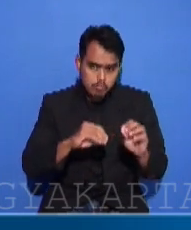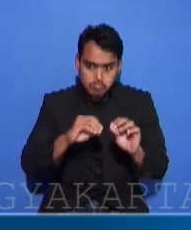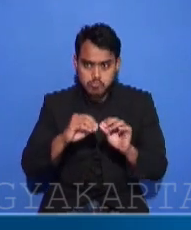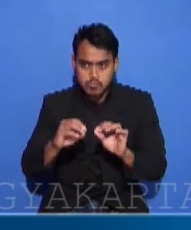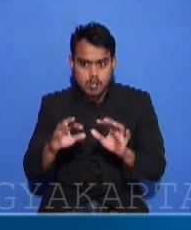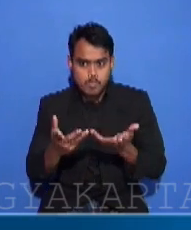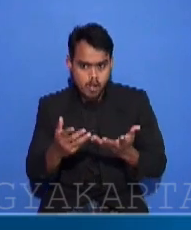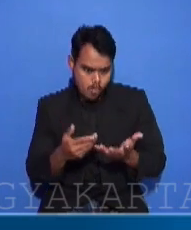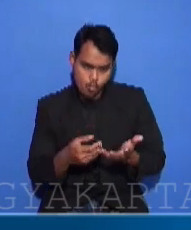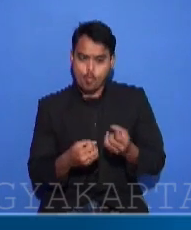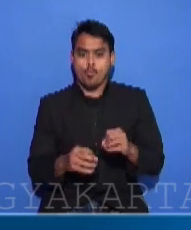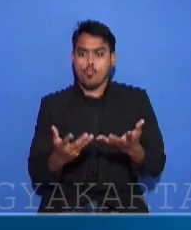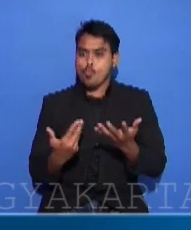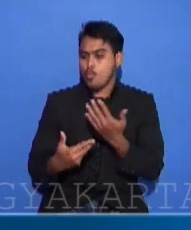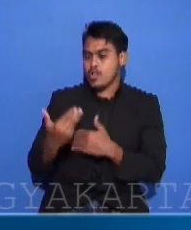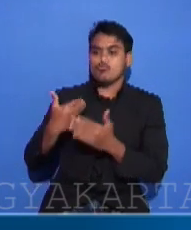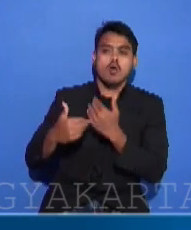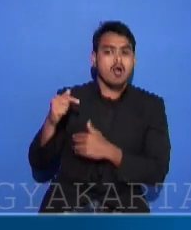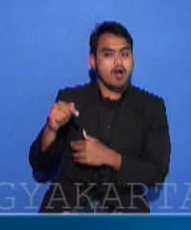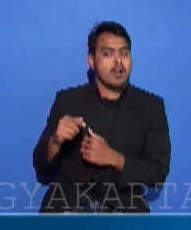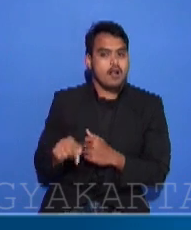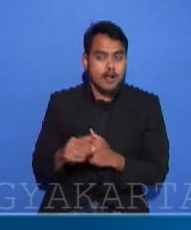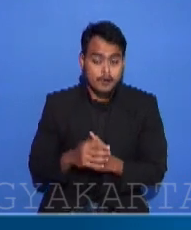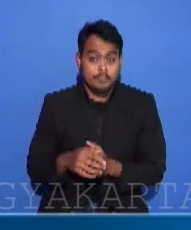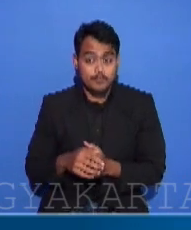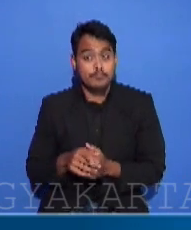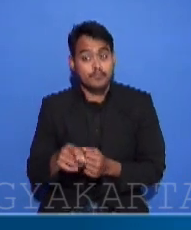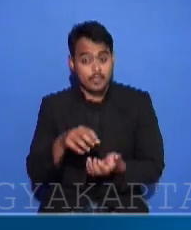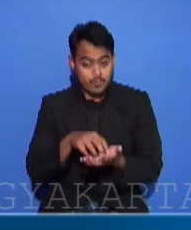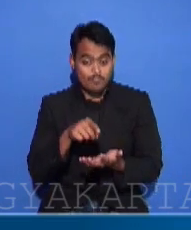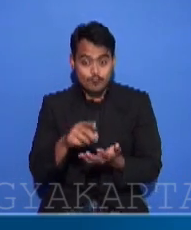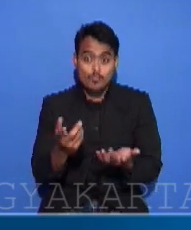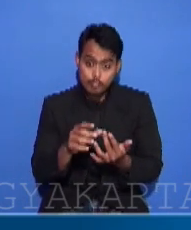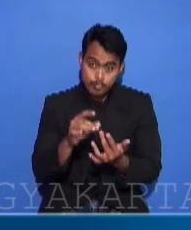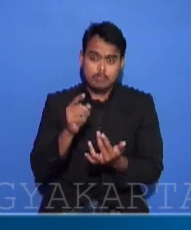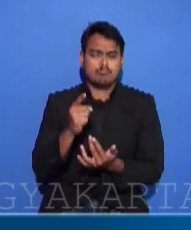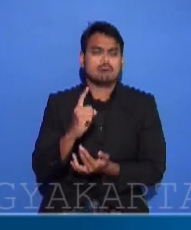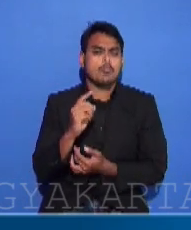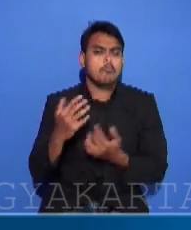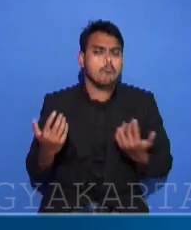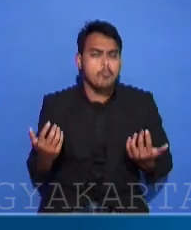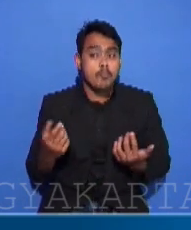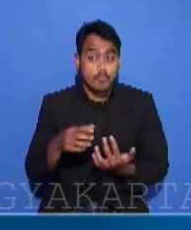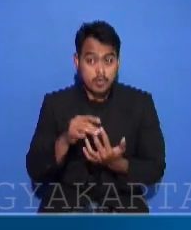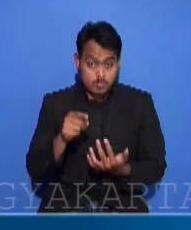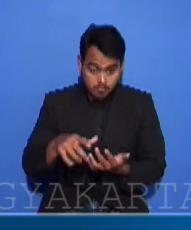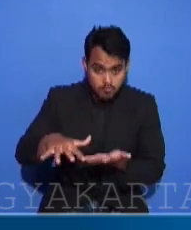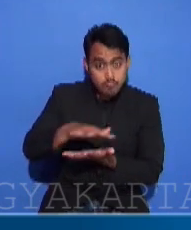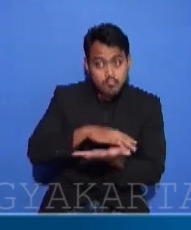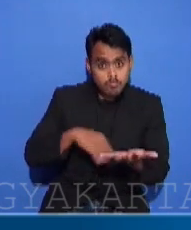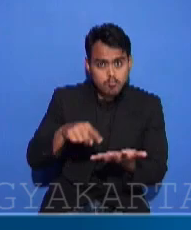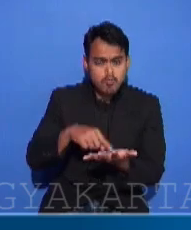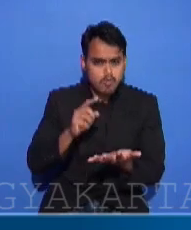sendiri. Dipilihnya lokasi acara di lapangan Bibis Kasihan Bantul karena di sekitar lokasi tersebut terdapat napak tilas